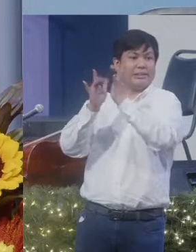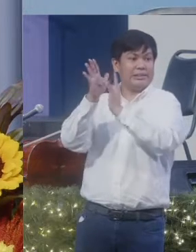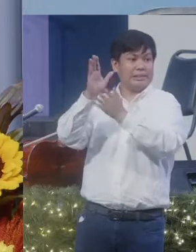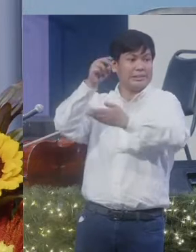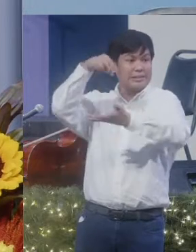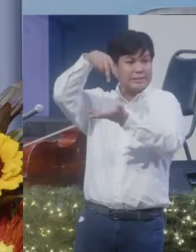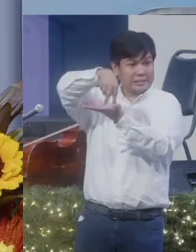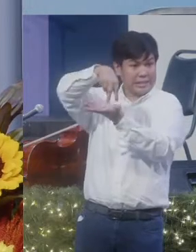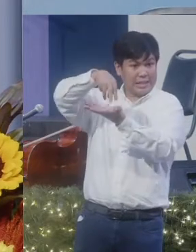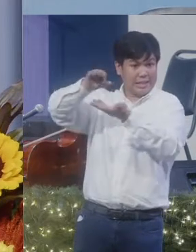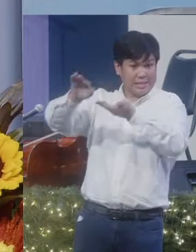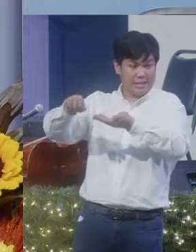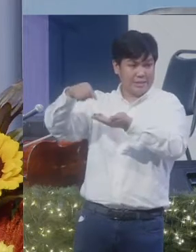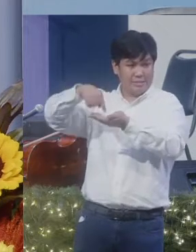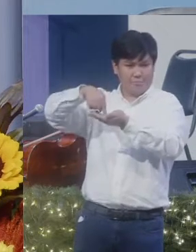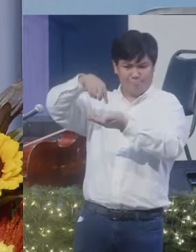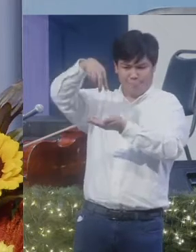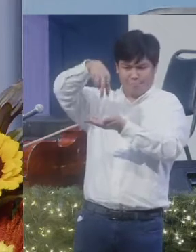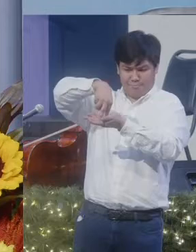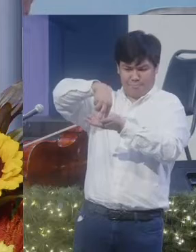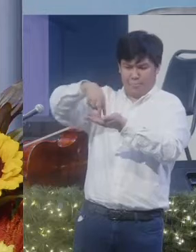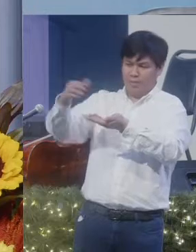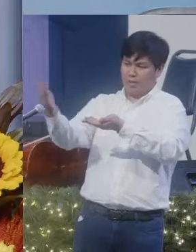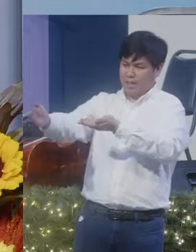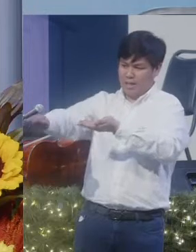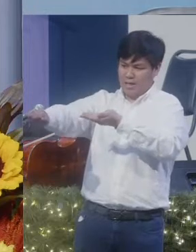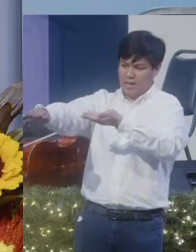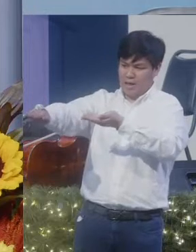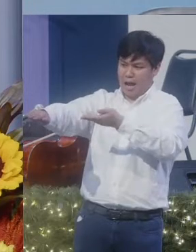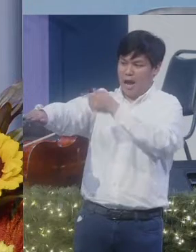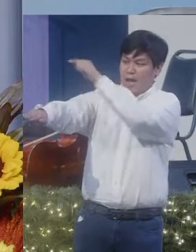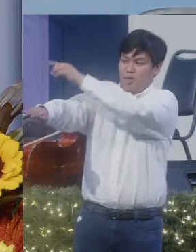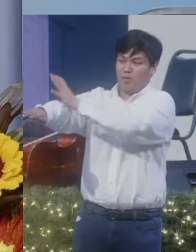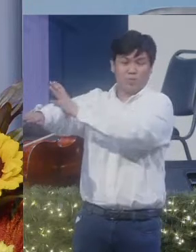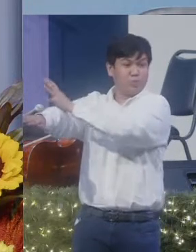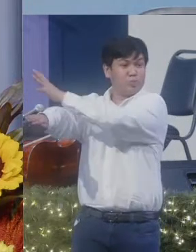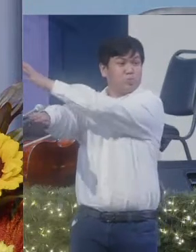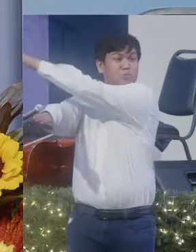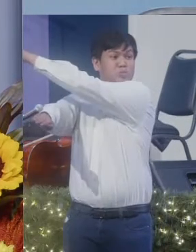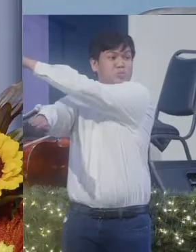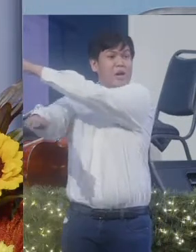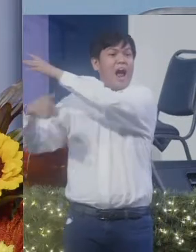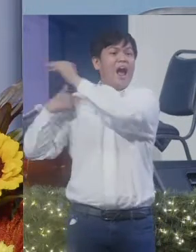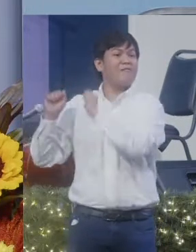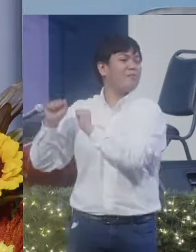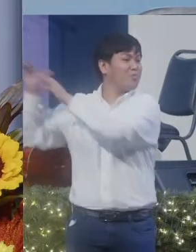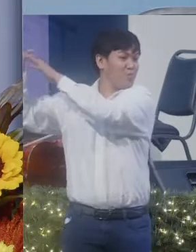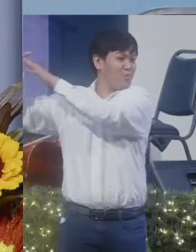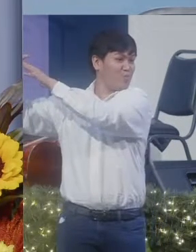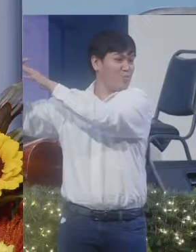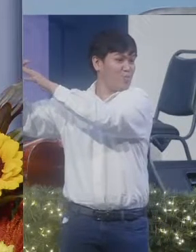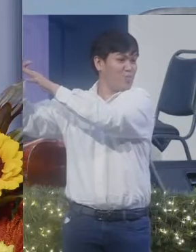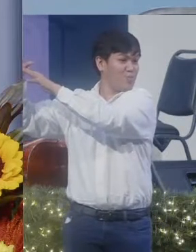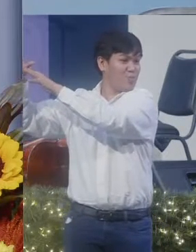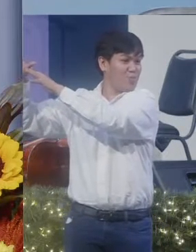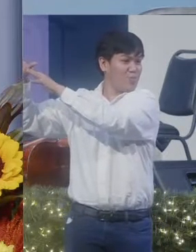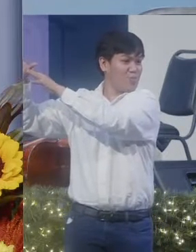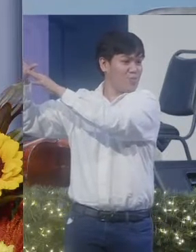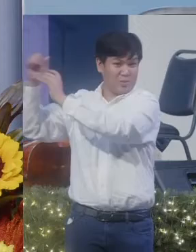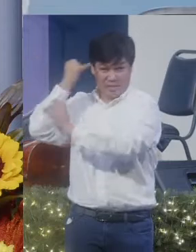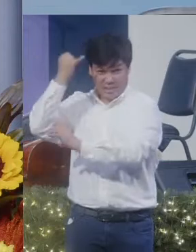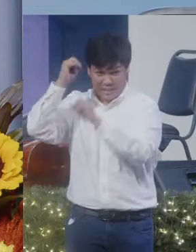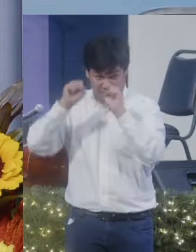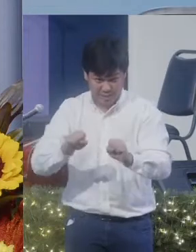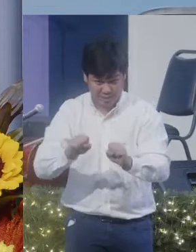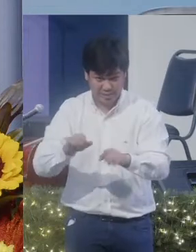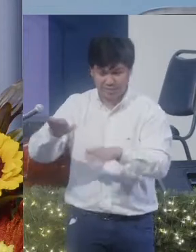Na kapag tumapat po kayo doon at kayo nasa medyo, wala sa pampang, medyo nasa may tubig kayo,